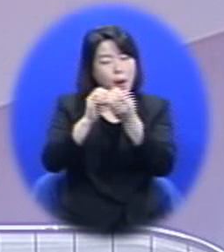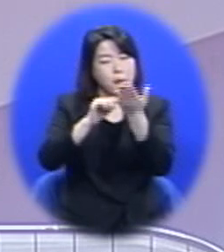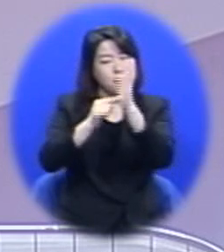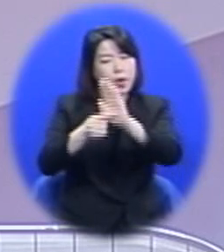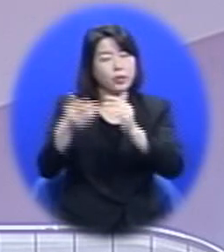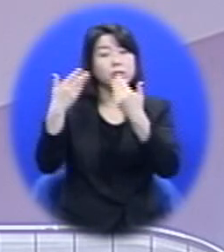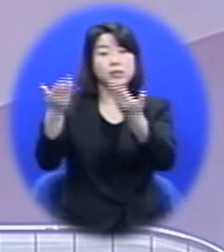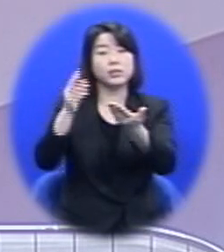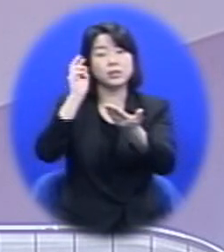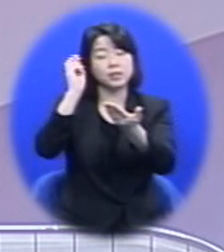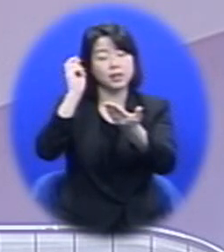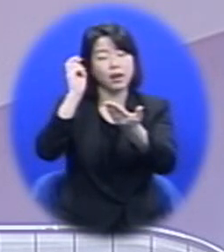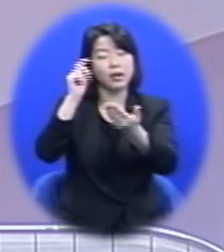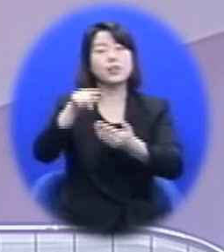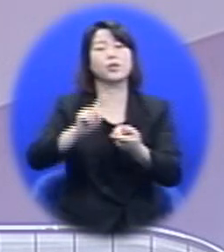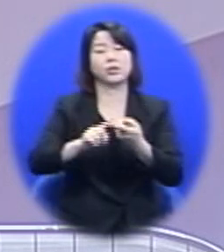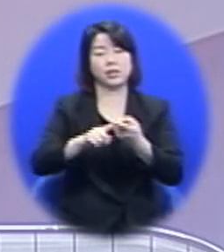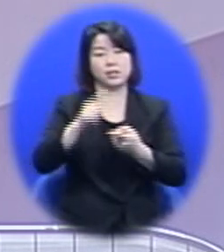것입니다.